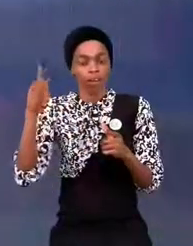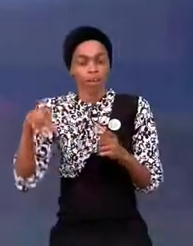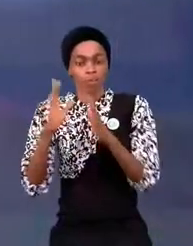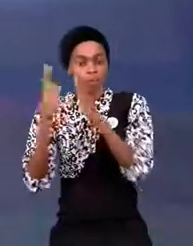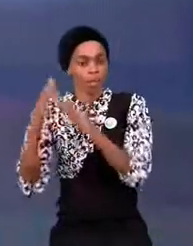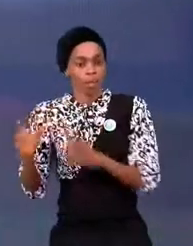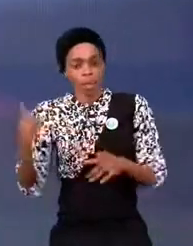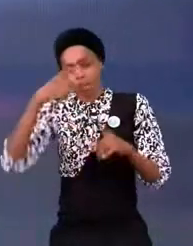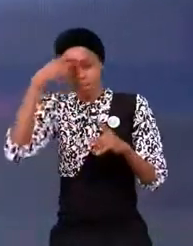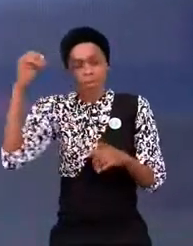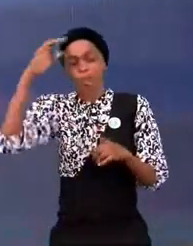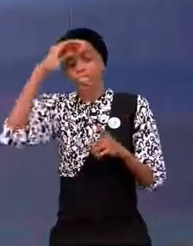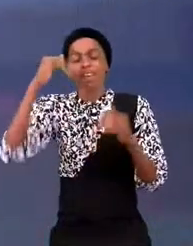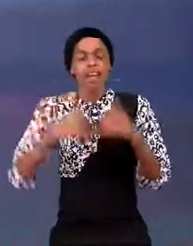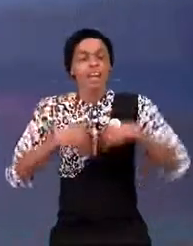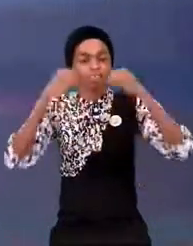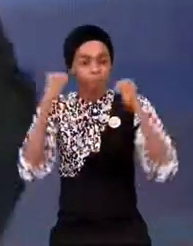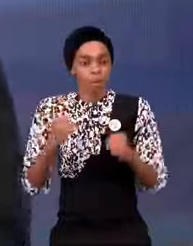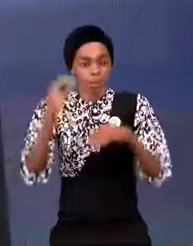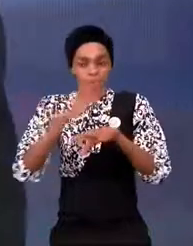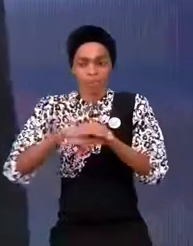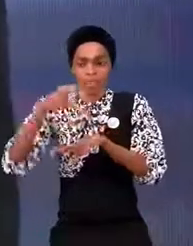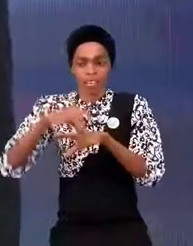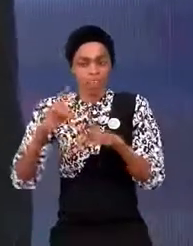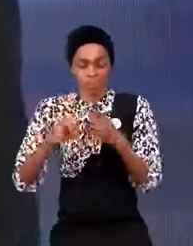es. Comme tu invoques le nom du Seigneur ce